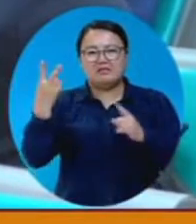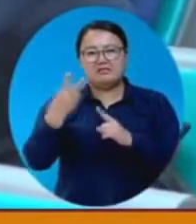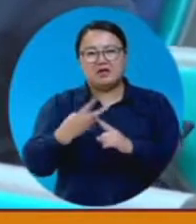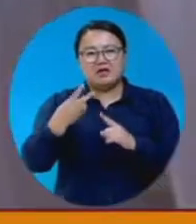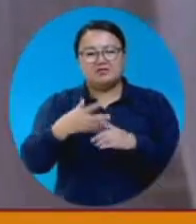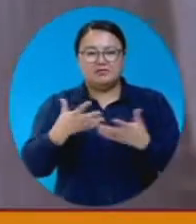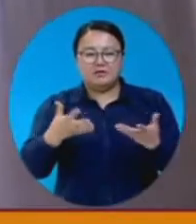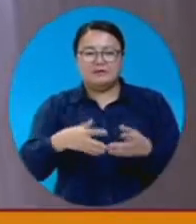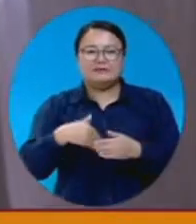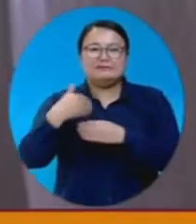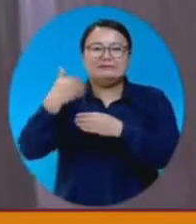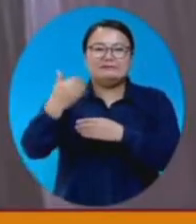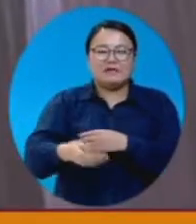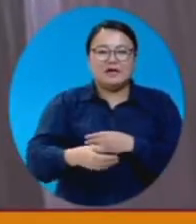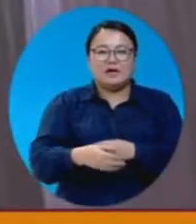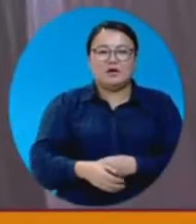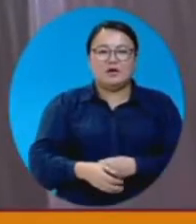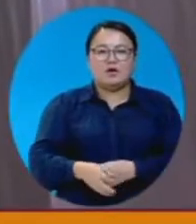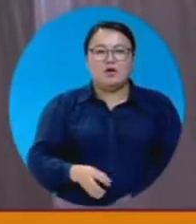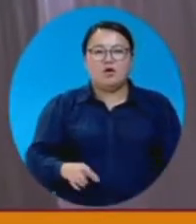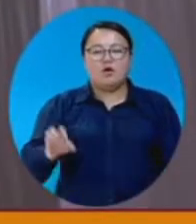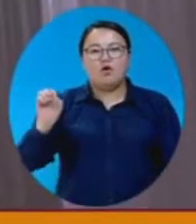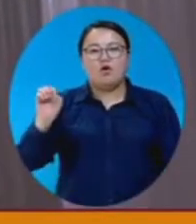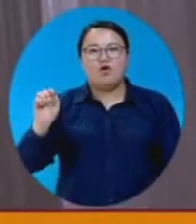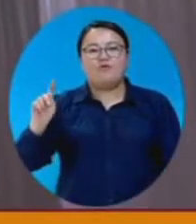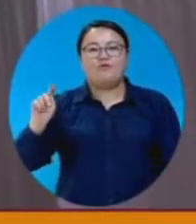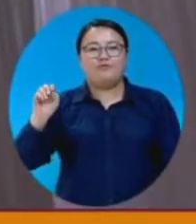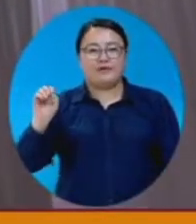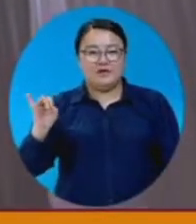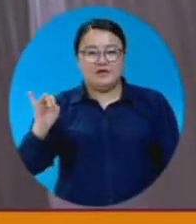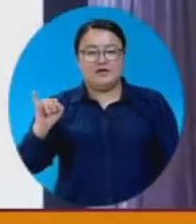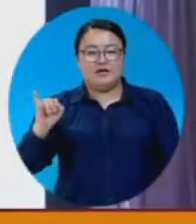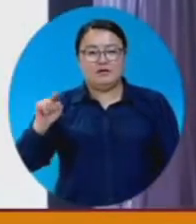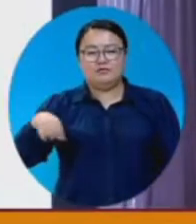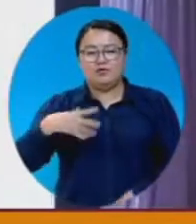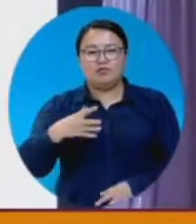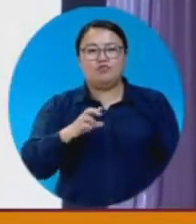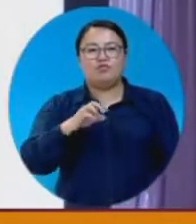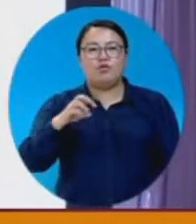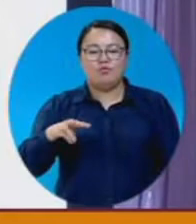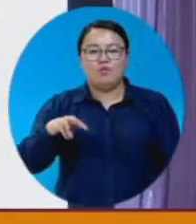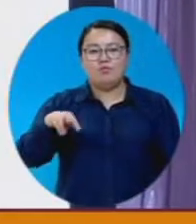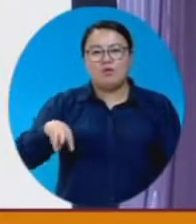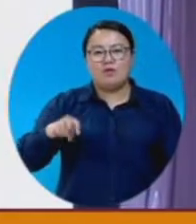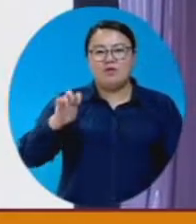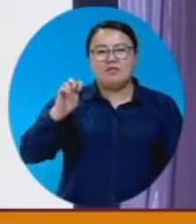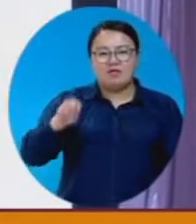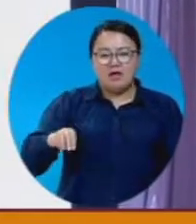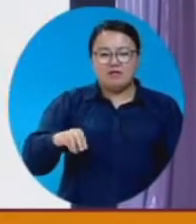телевизийн технологийн дараагийн үе болох OTT технологийг танилцуулж, MobiNet-ийн бүх хон буюу